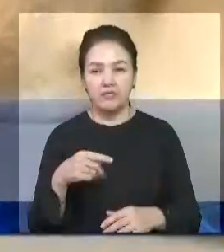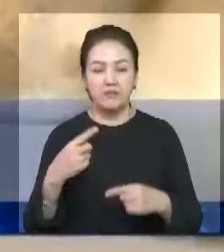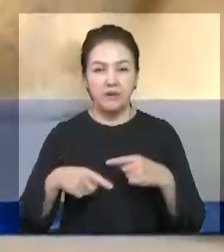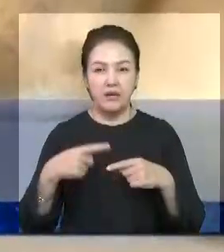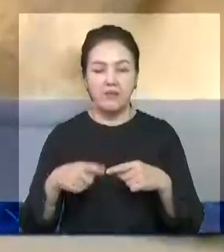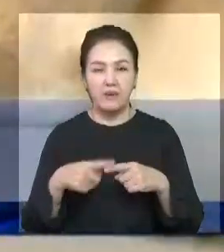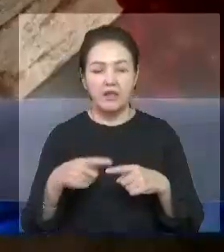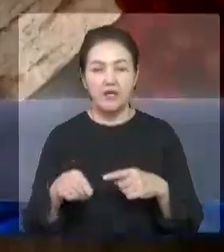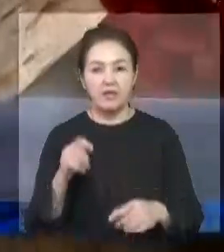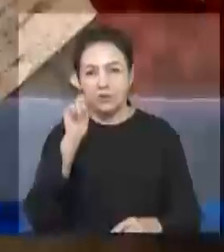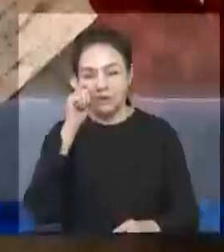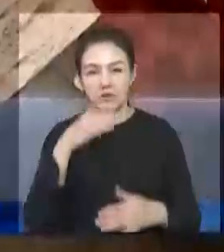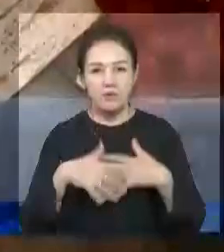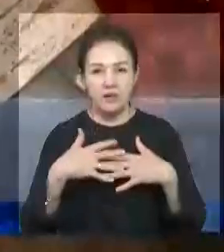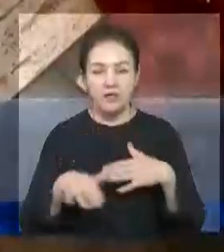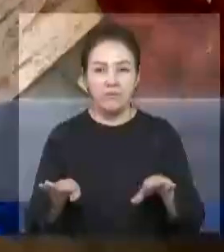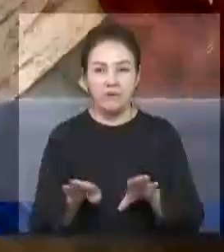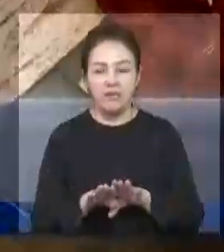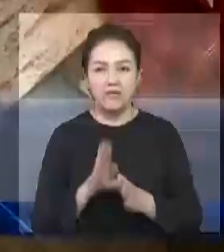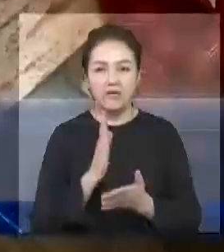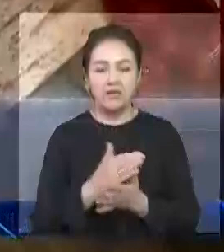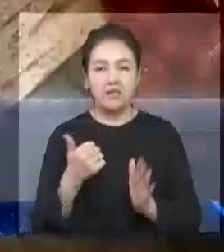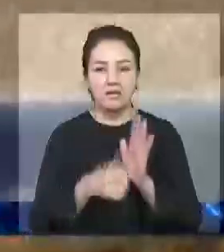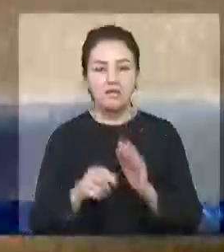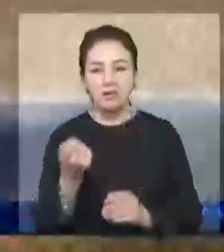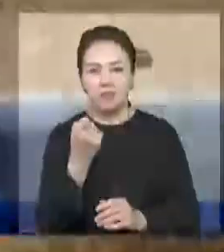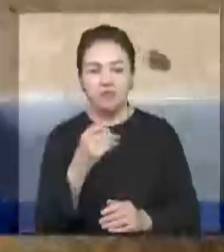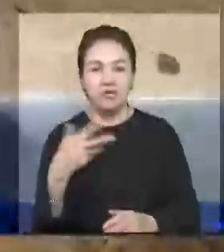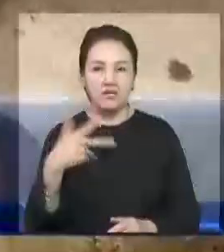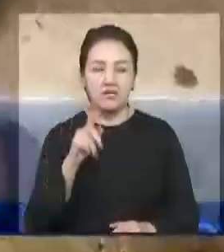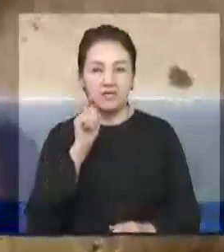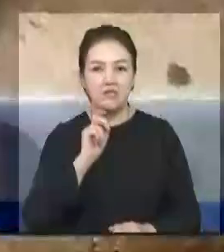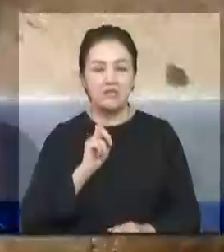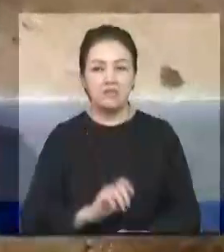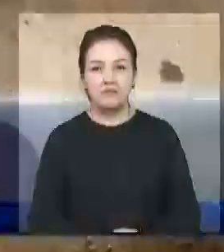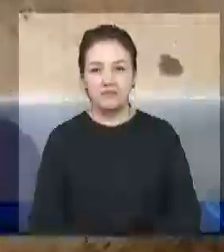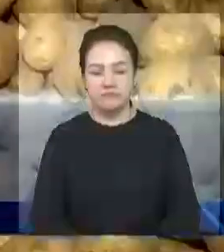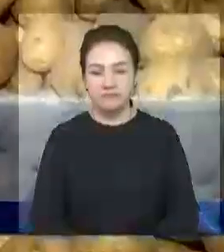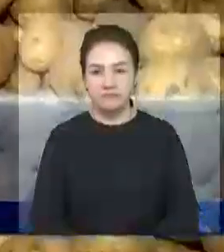моркови и столько же лука и капусты также в наличии 60 тонн риса и 30 тонн